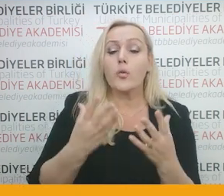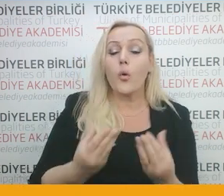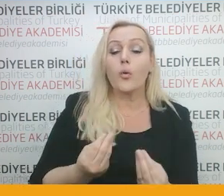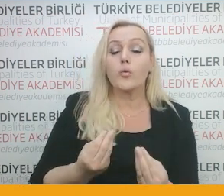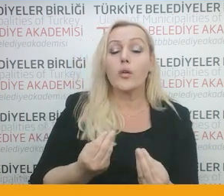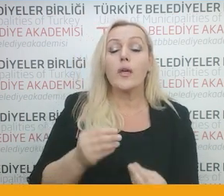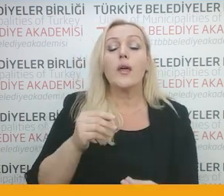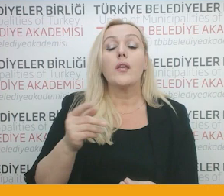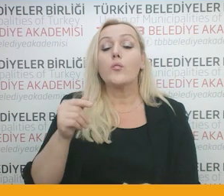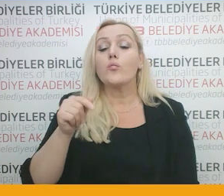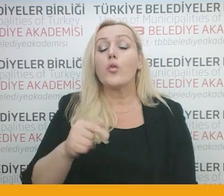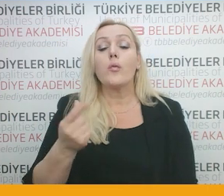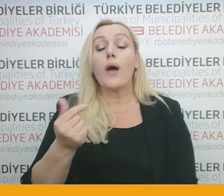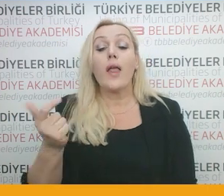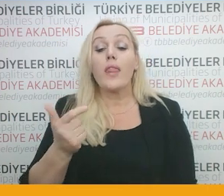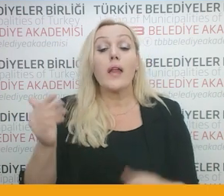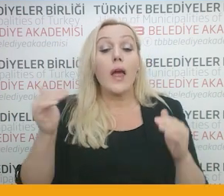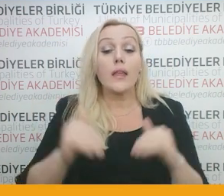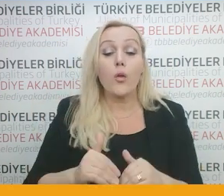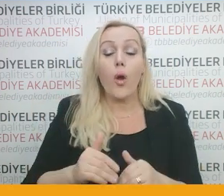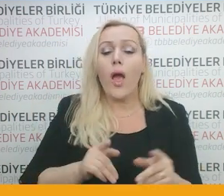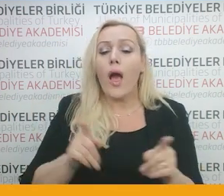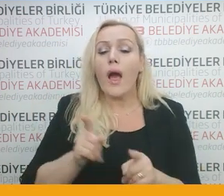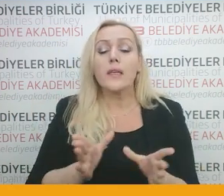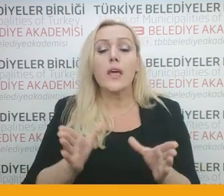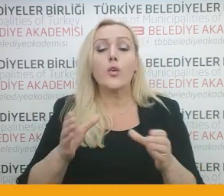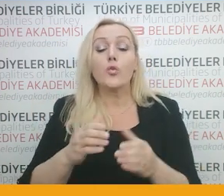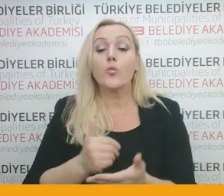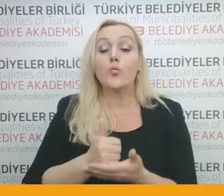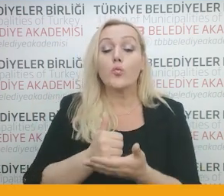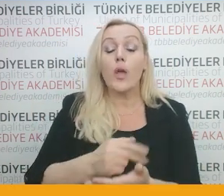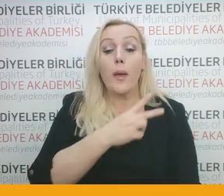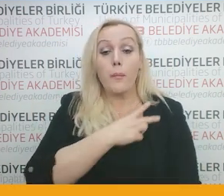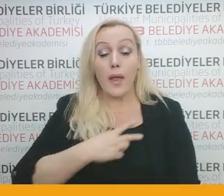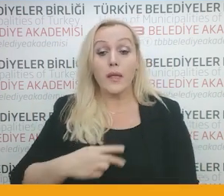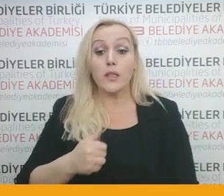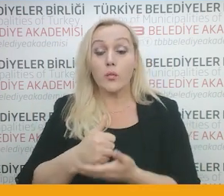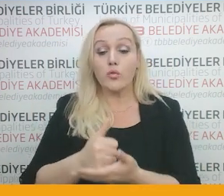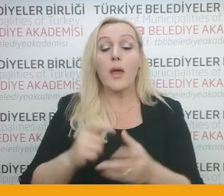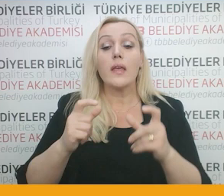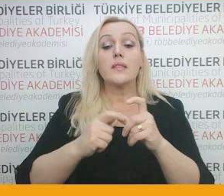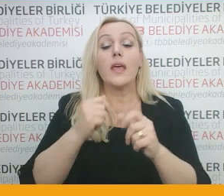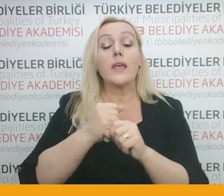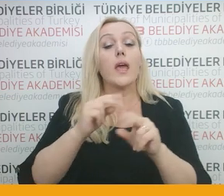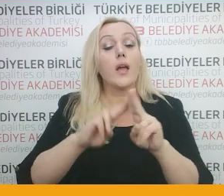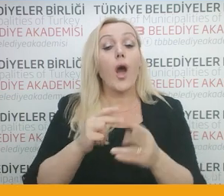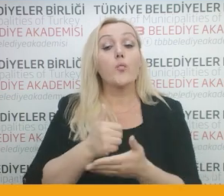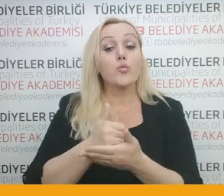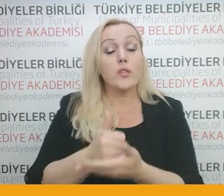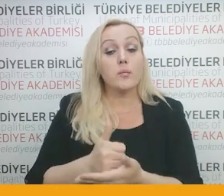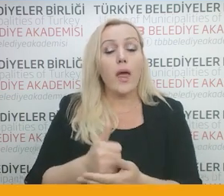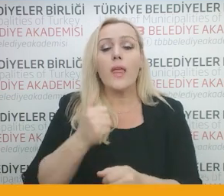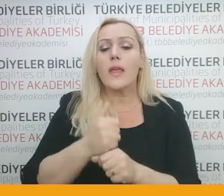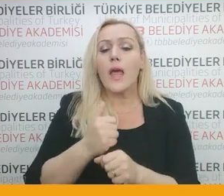oluşur. Hangi kaynaktan elde ediyoruz? Hangi kurumun bütçesi? Bir mahalli idare bütçesi mi? Sosyal güvenlik kurumu bütçesi mi?